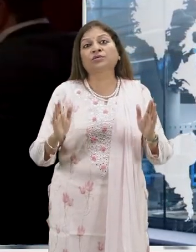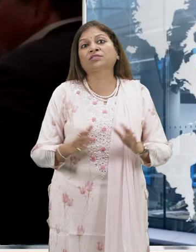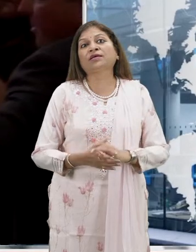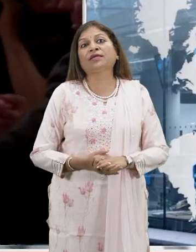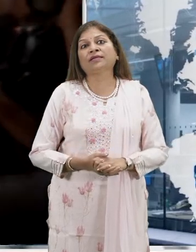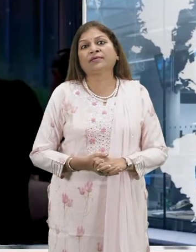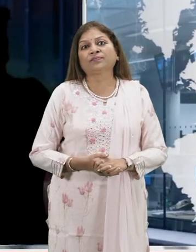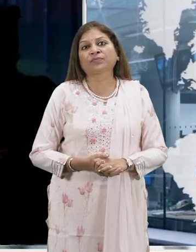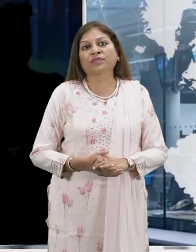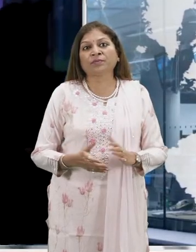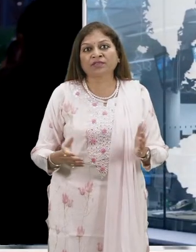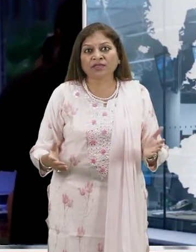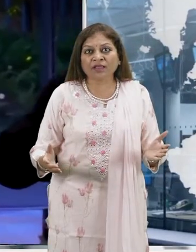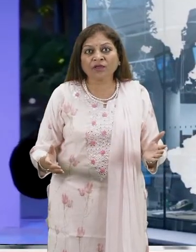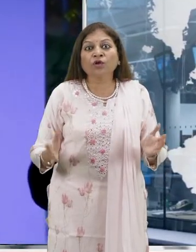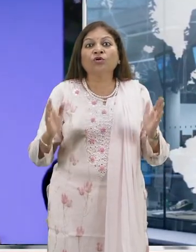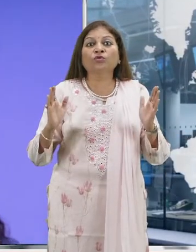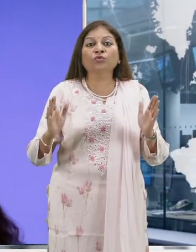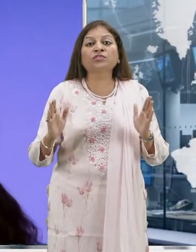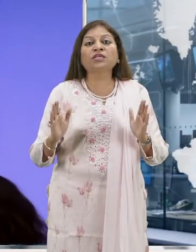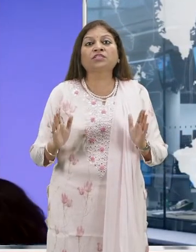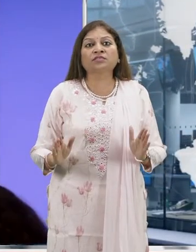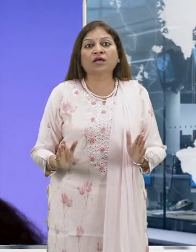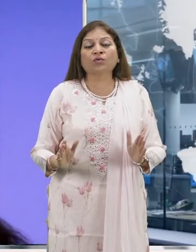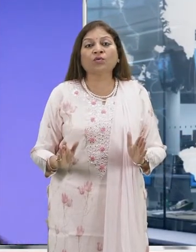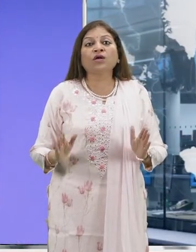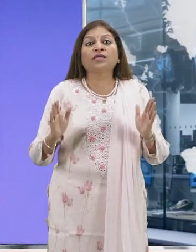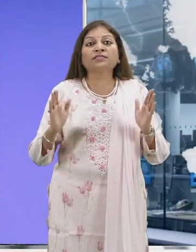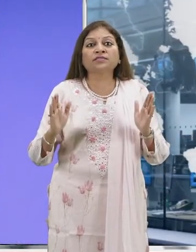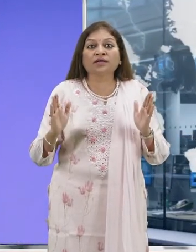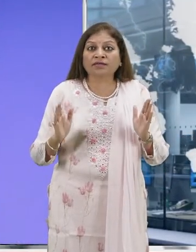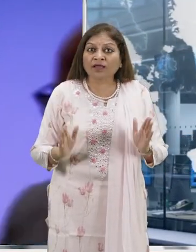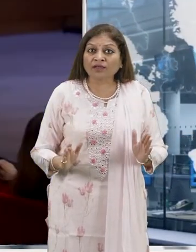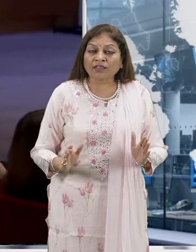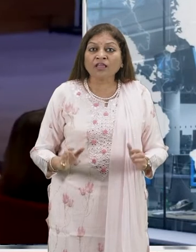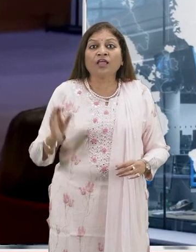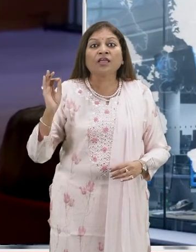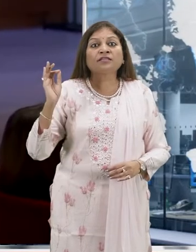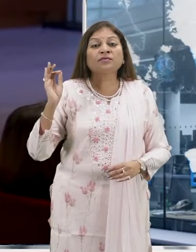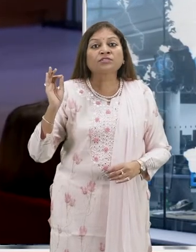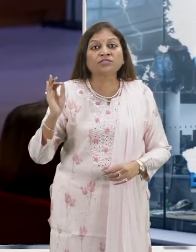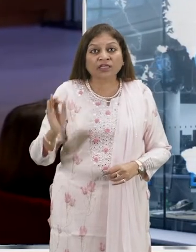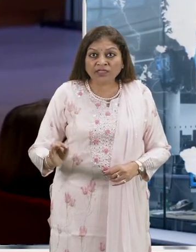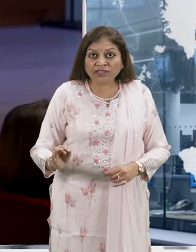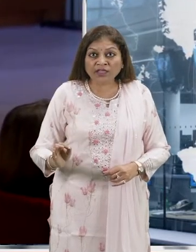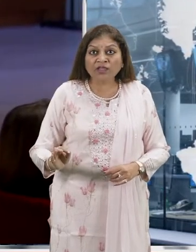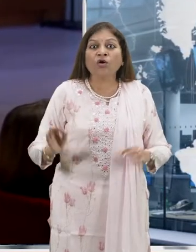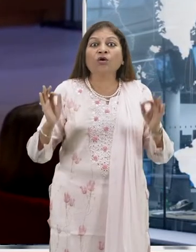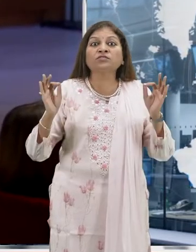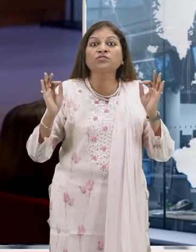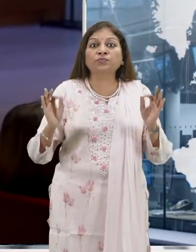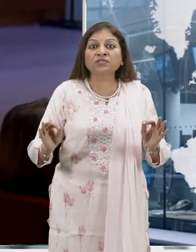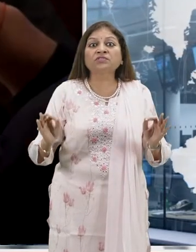की सुरक्षा के लिए दिमित्री ने रूस की जनता को इस घटना की एकदम सही